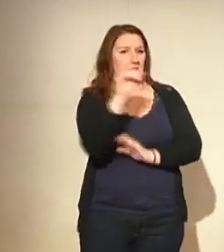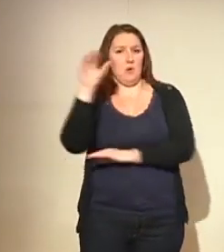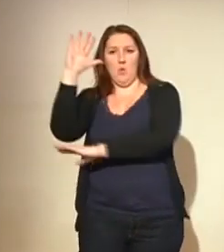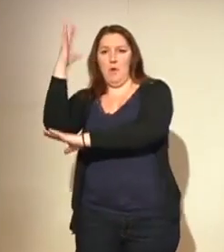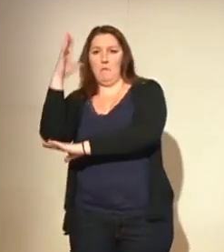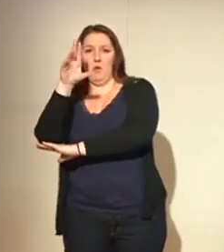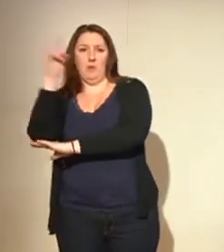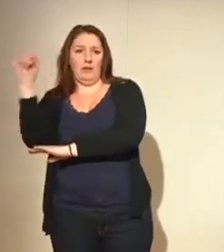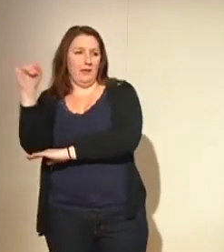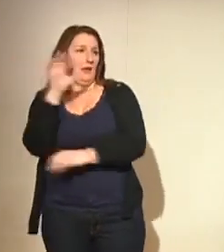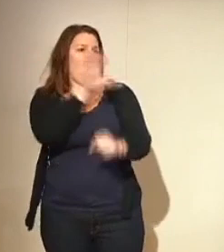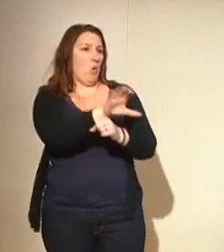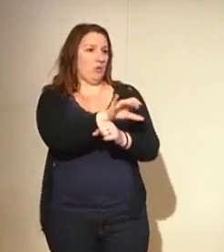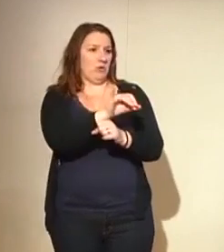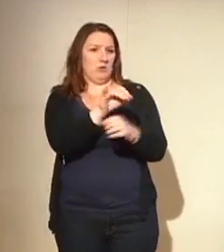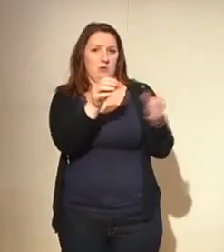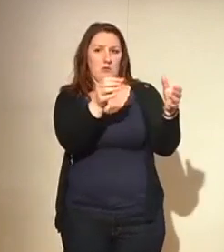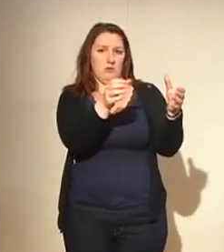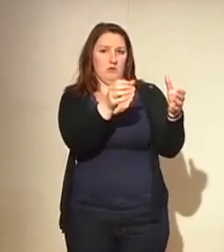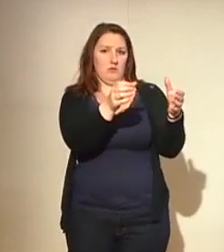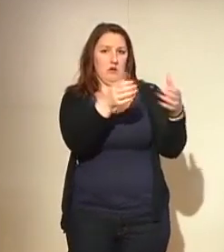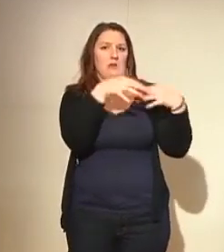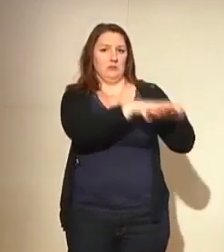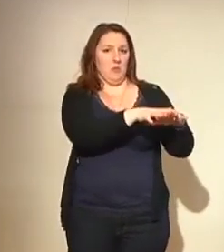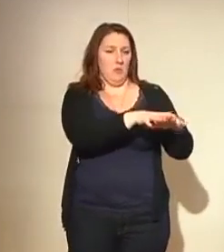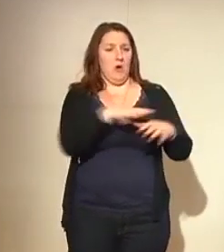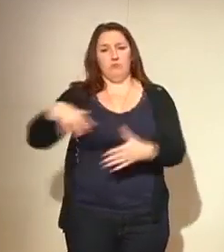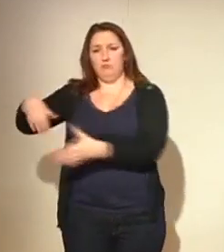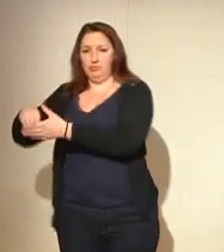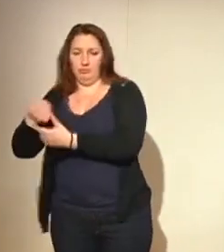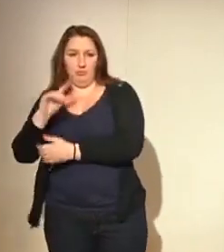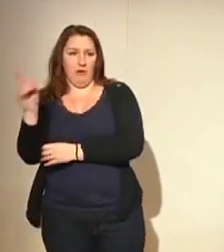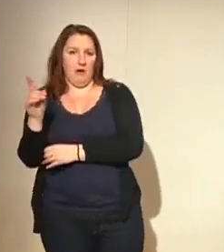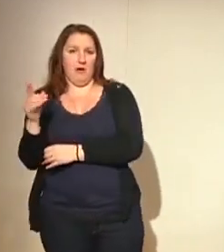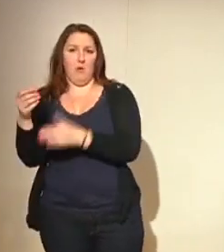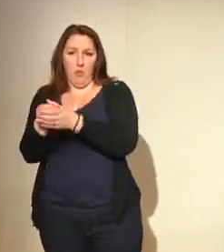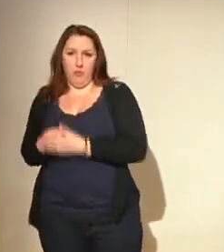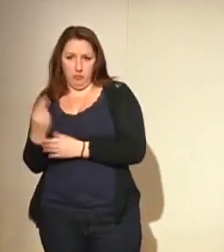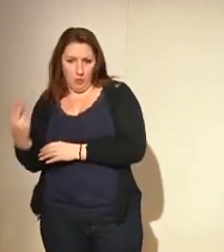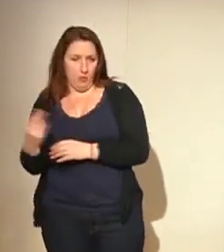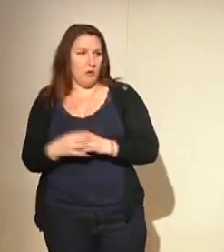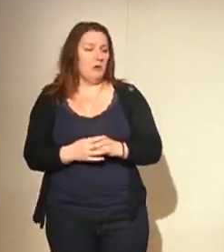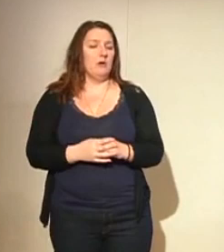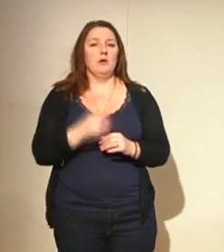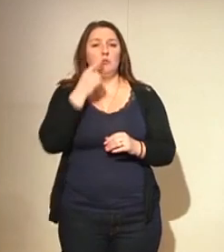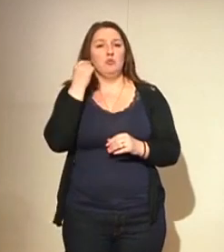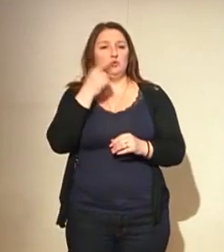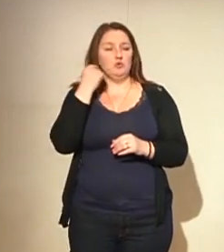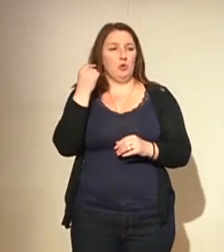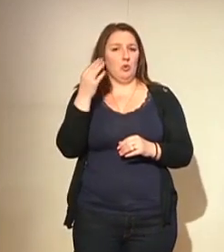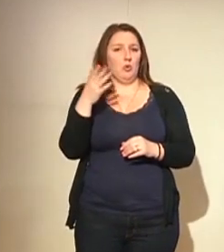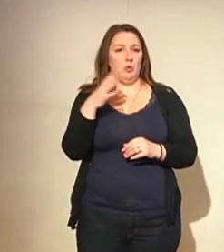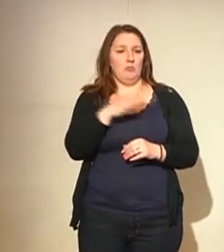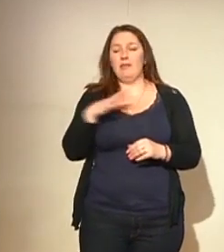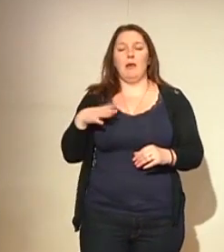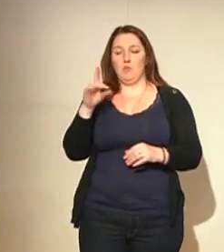umpudi qui est contre rassemblement qui prend pas part au vote de autres groupes pour Monsieur Madame